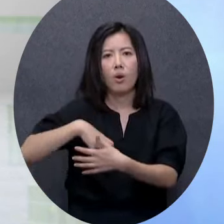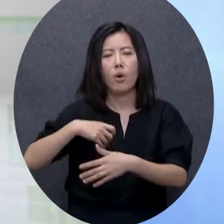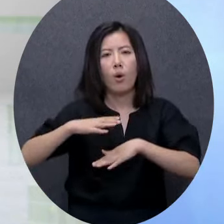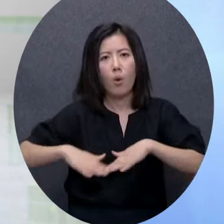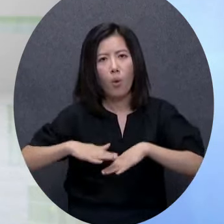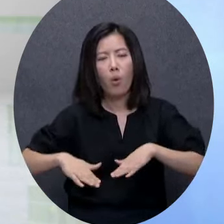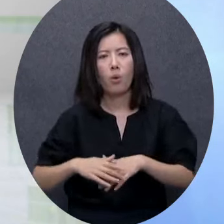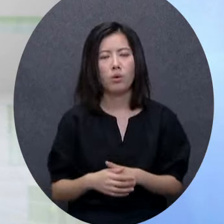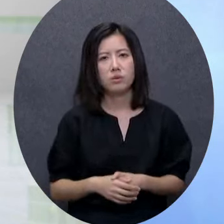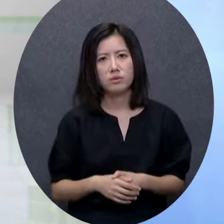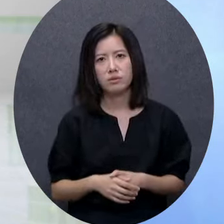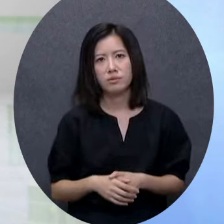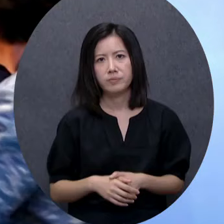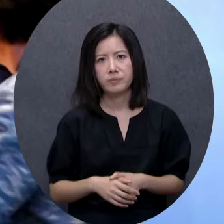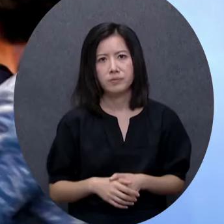進程。